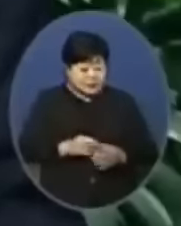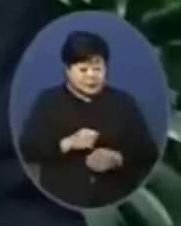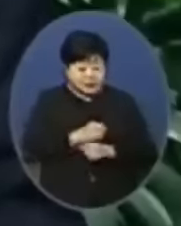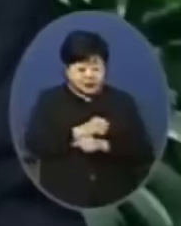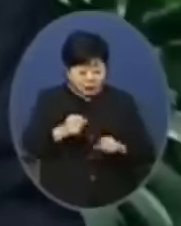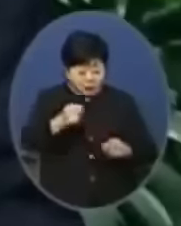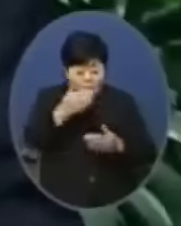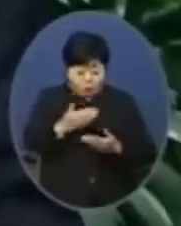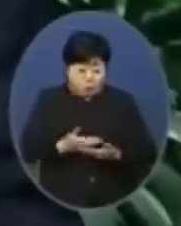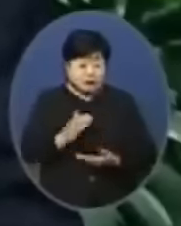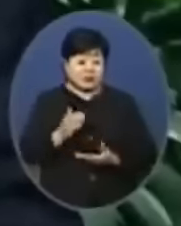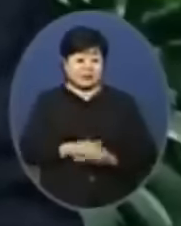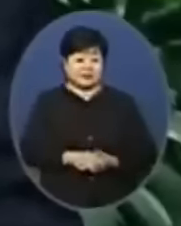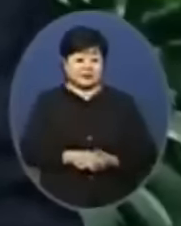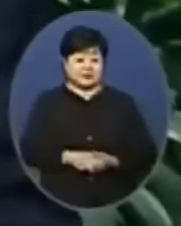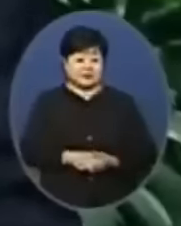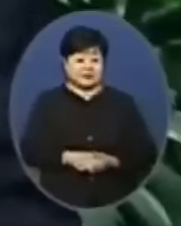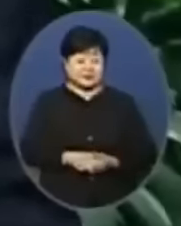되는 것입니다.